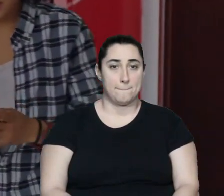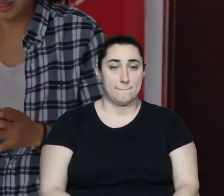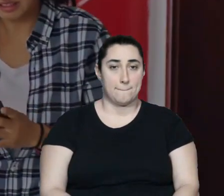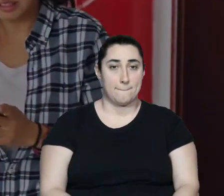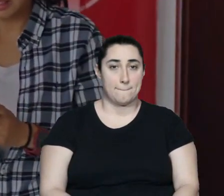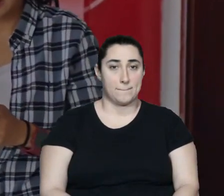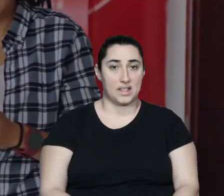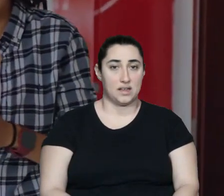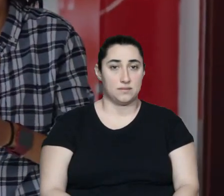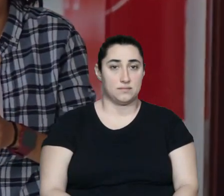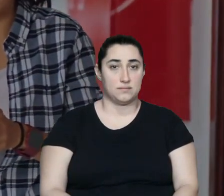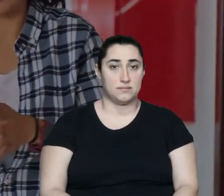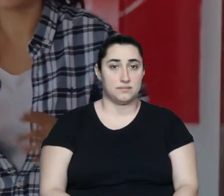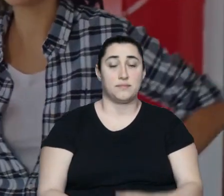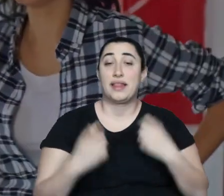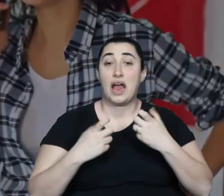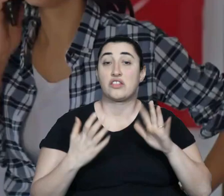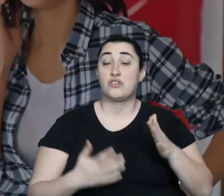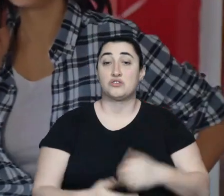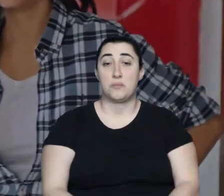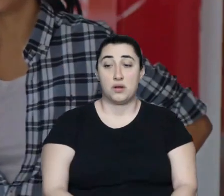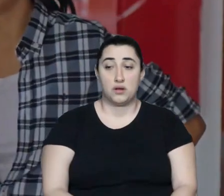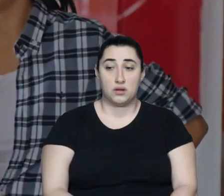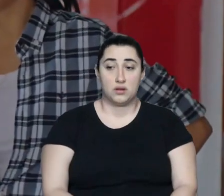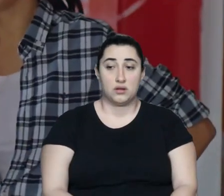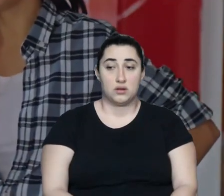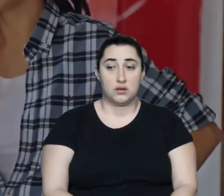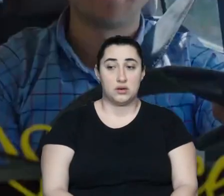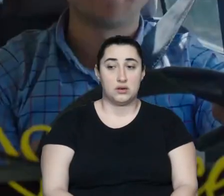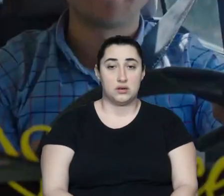Tuğba arıyor. Nerede acaba?